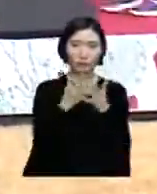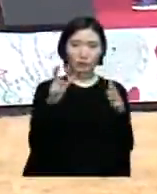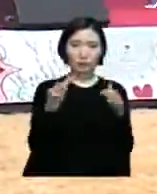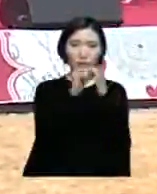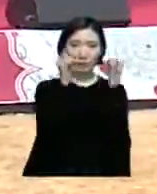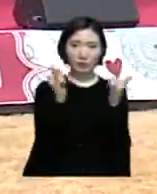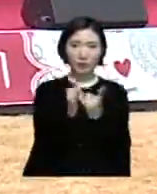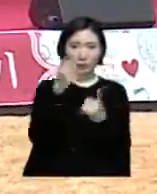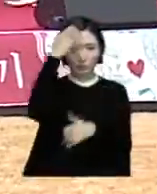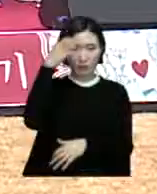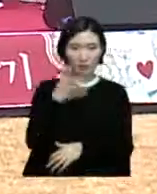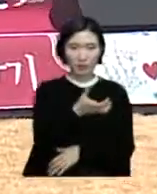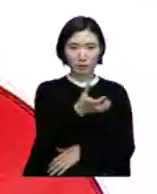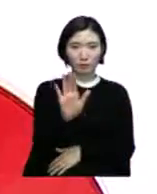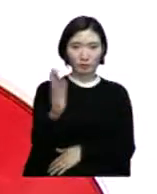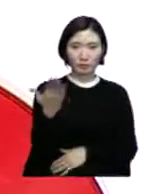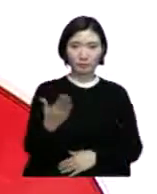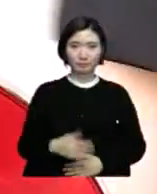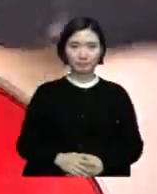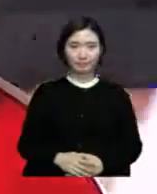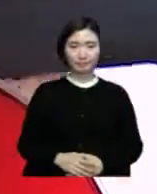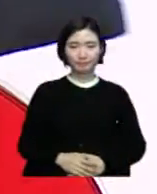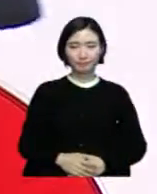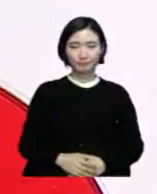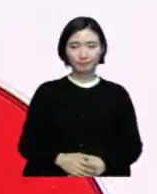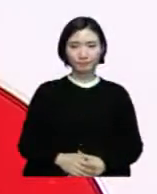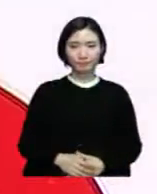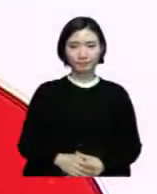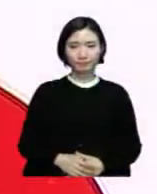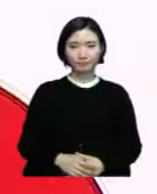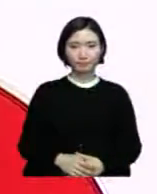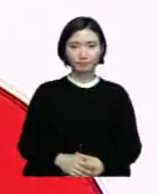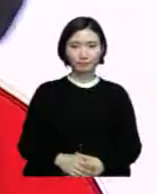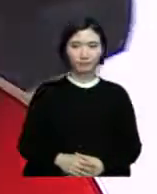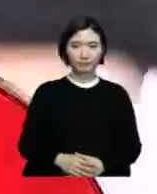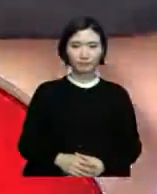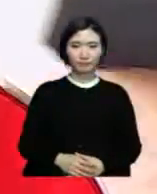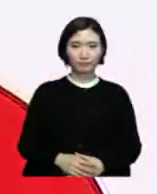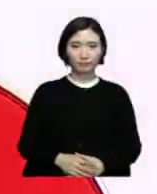사회에 기부됩니다. 딜라이브 서울 경기 케이블 TV 박용입니다.